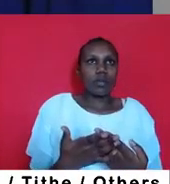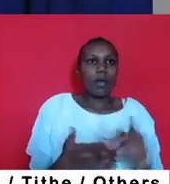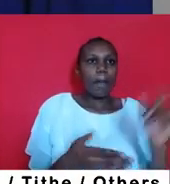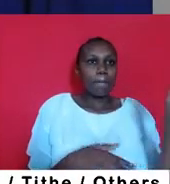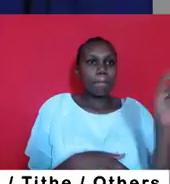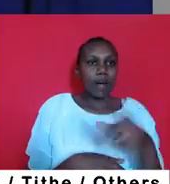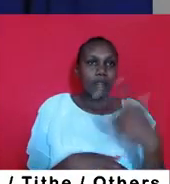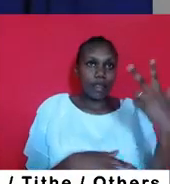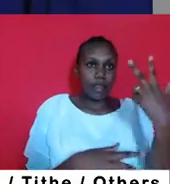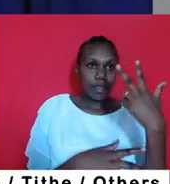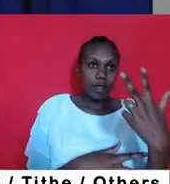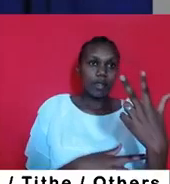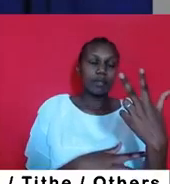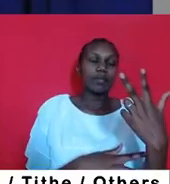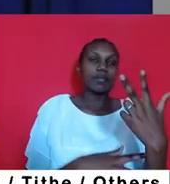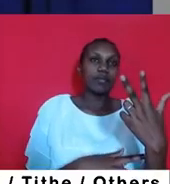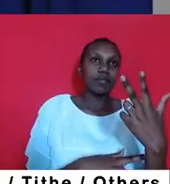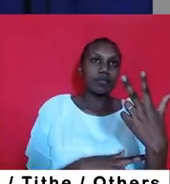huu wa tatu